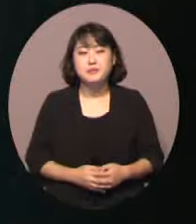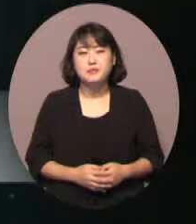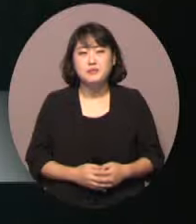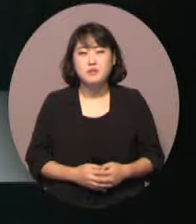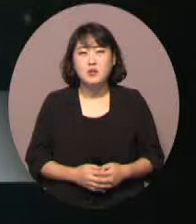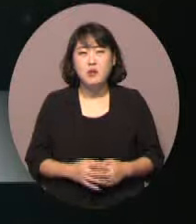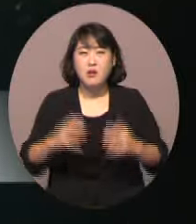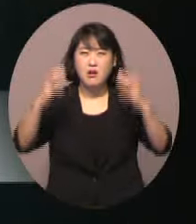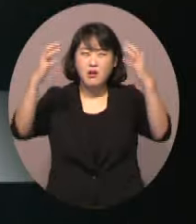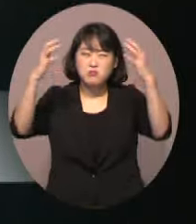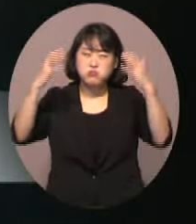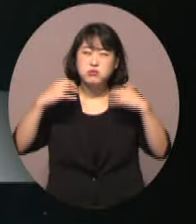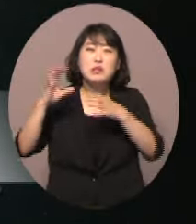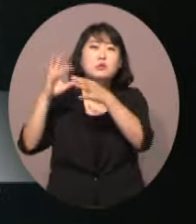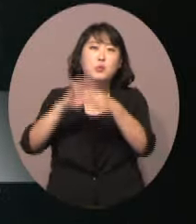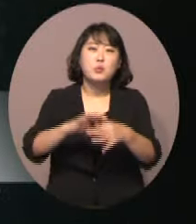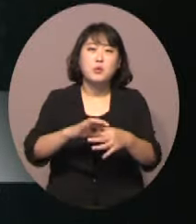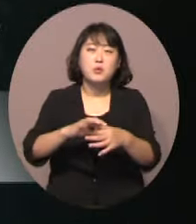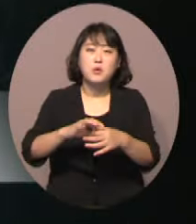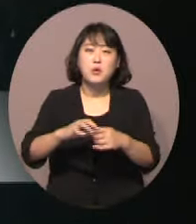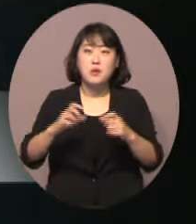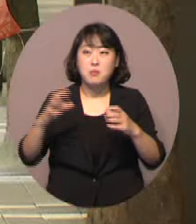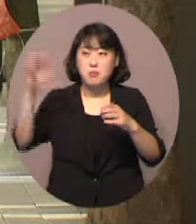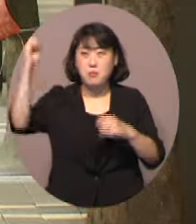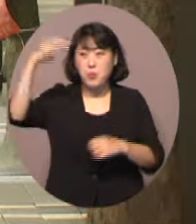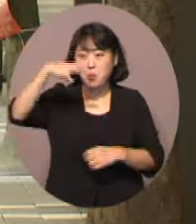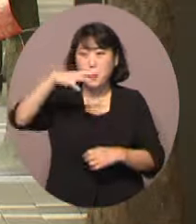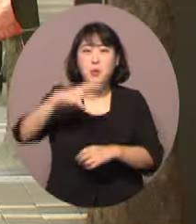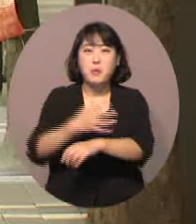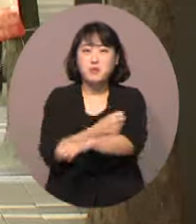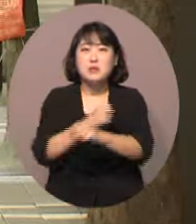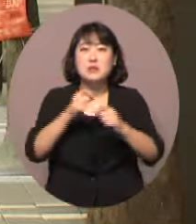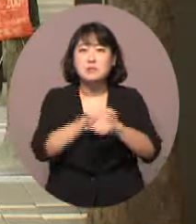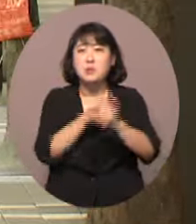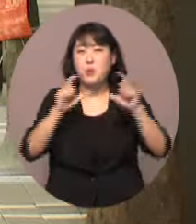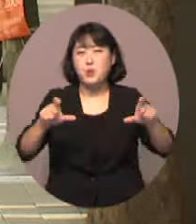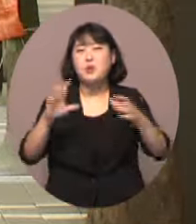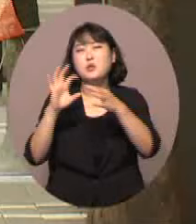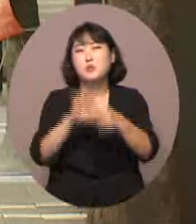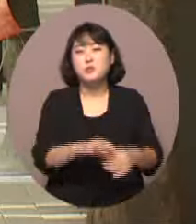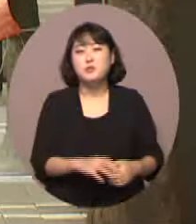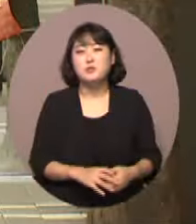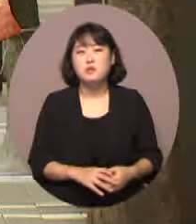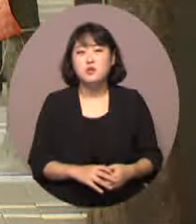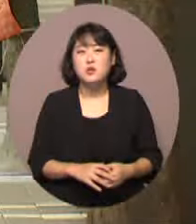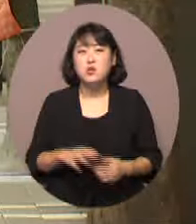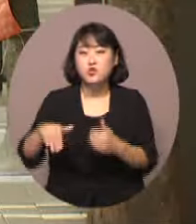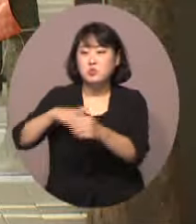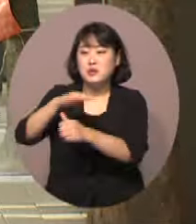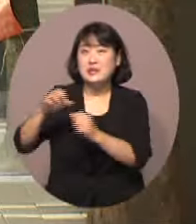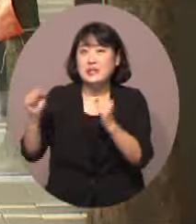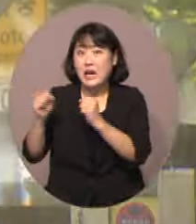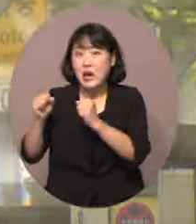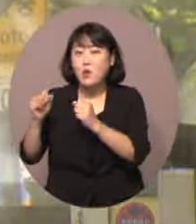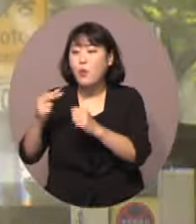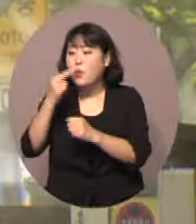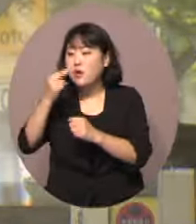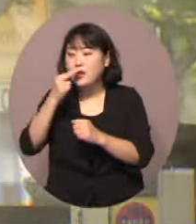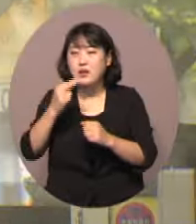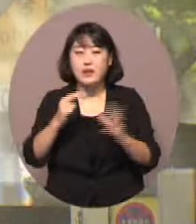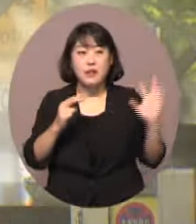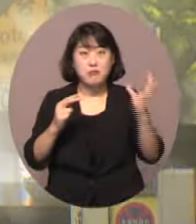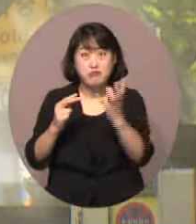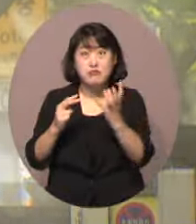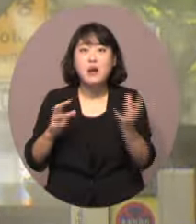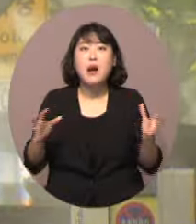푹푹 찌는 무더위는 이어지면서 폭염특보는 여전히 발효 중입니다. 주변 찬 공기와 태풍이 뒤섞여 더위가 한풀